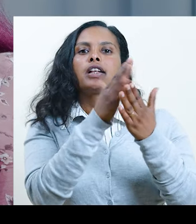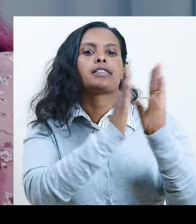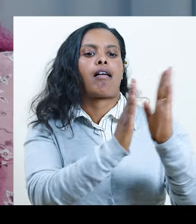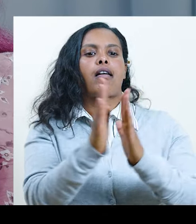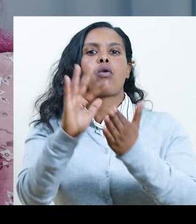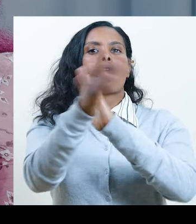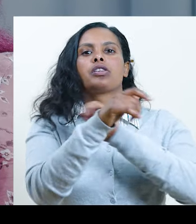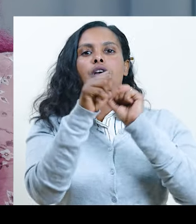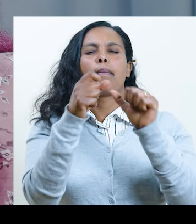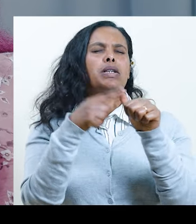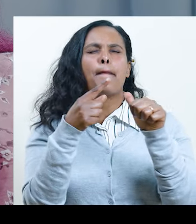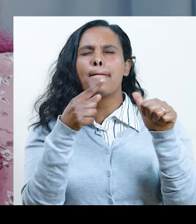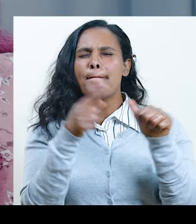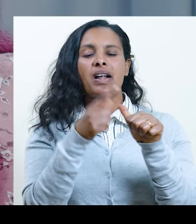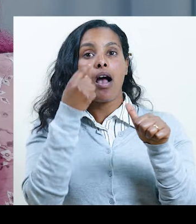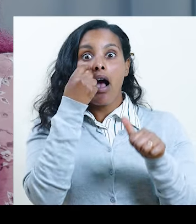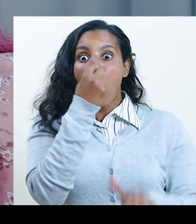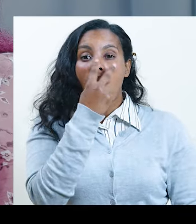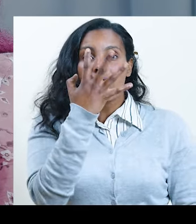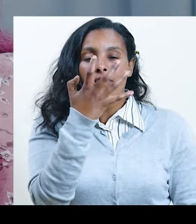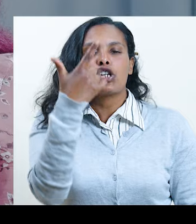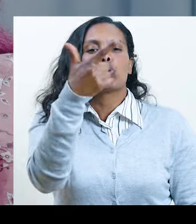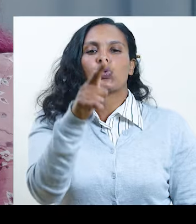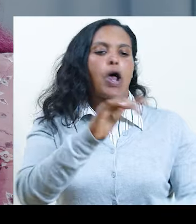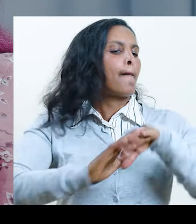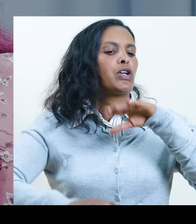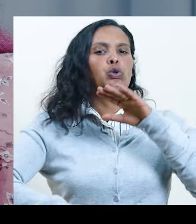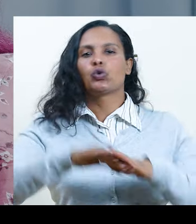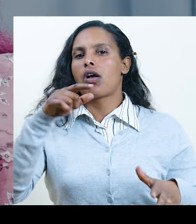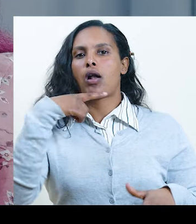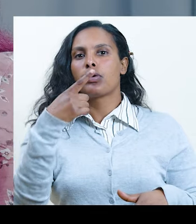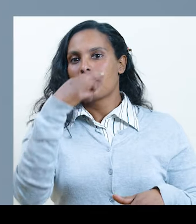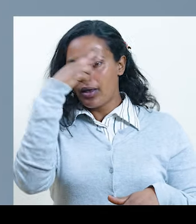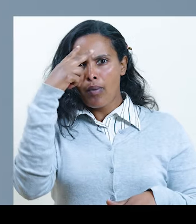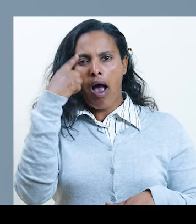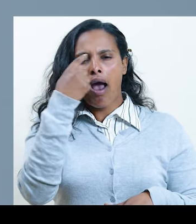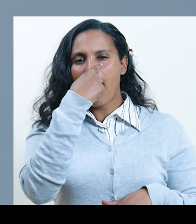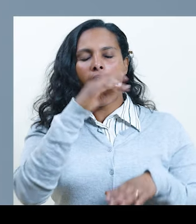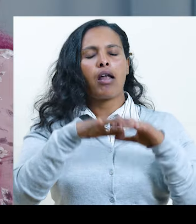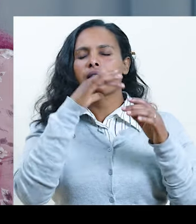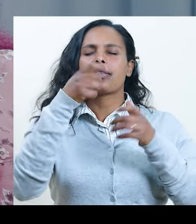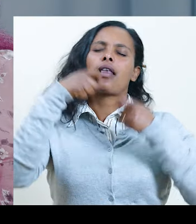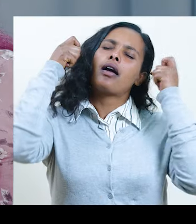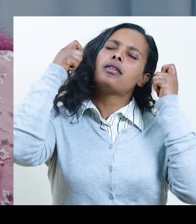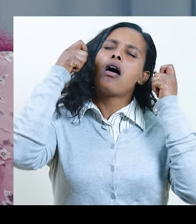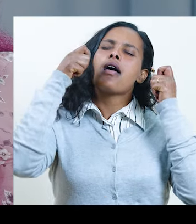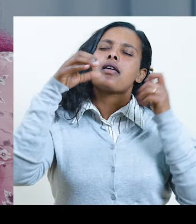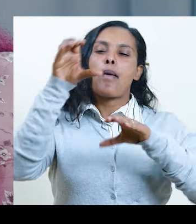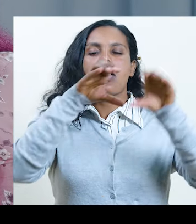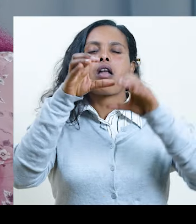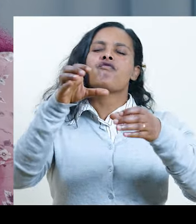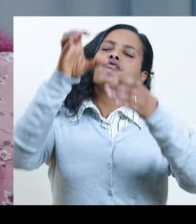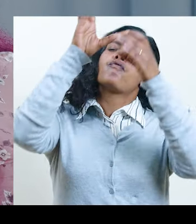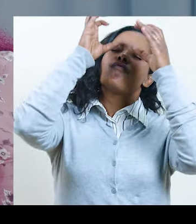ነገር ይስተካከልልኝ ይሆናል፣ ግን መጀመሪያ እንዳይ እድሉን አመቻቹልኝ። እንግዲህ ተኝቼ አይኔ ውስጥ ኬሚካል